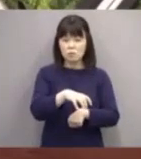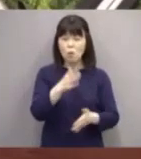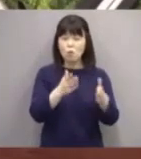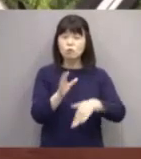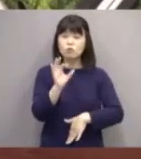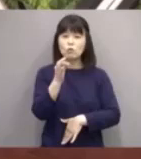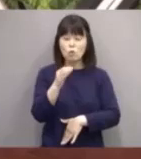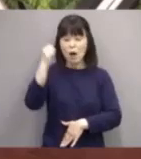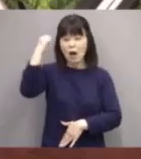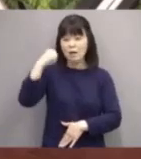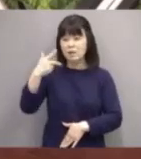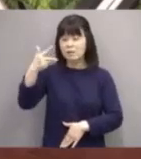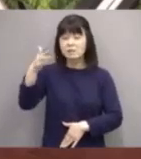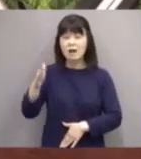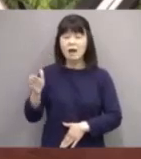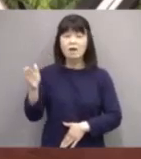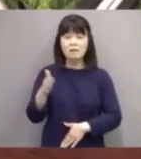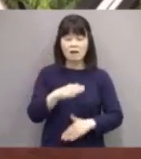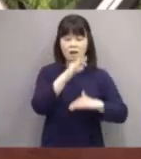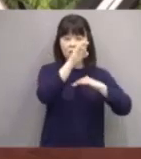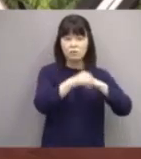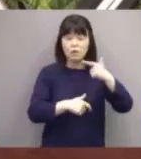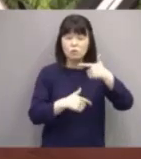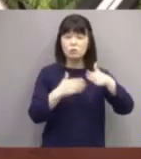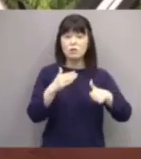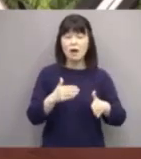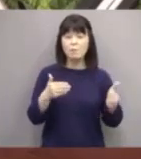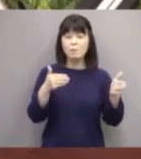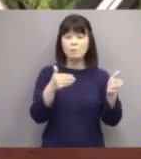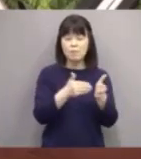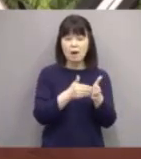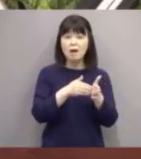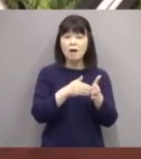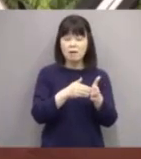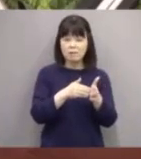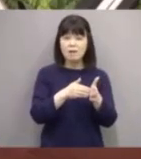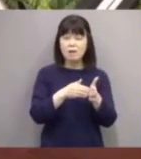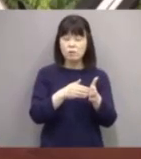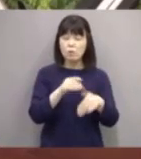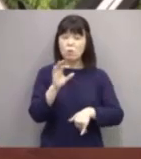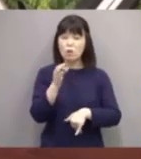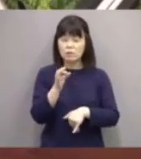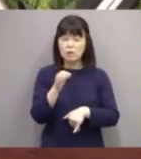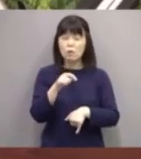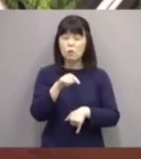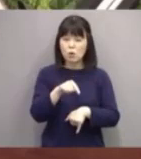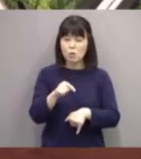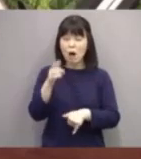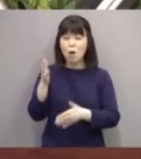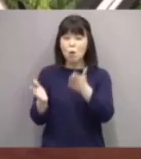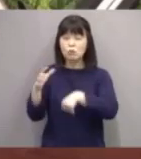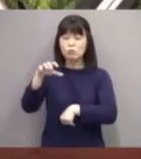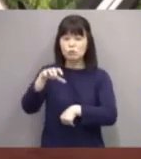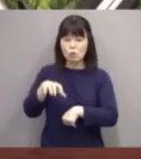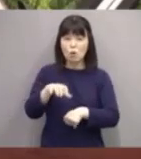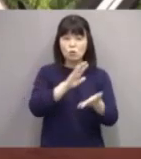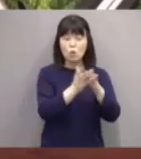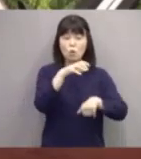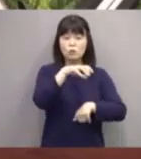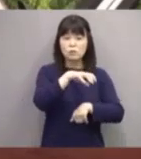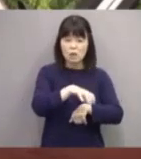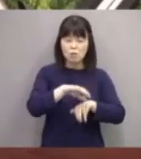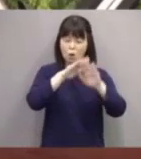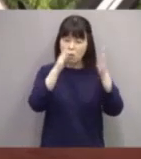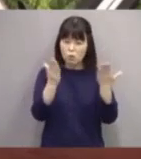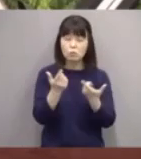7時30分から18時30分まで幼稚園に預けた場合、保育所利用とほぼ同程度の負担